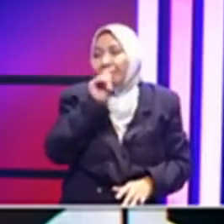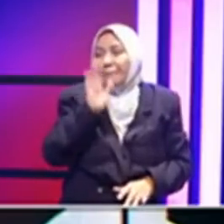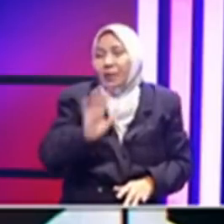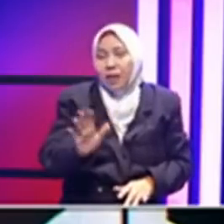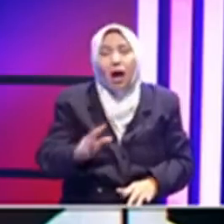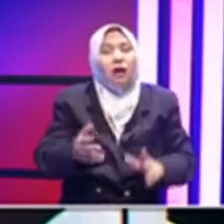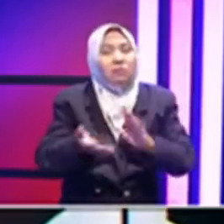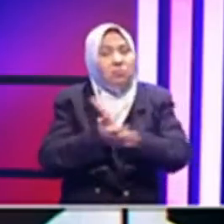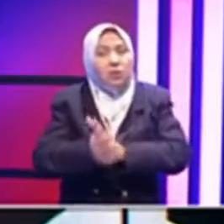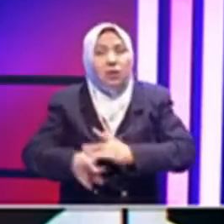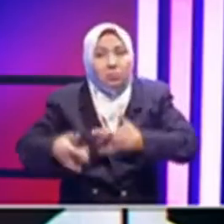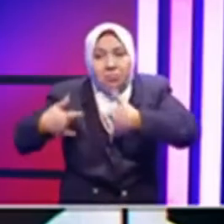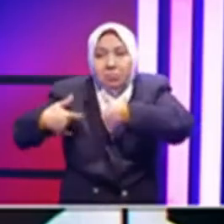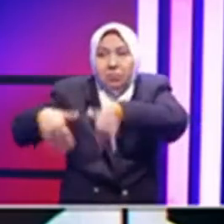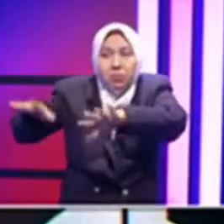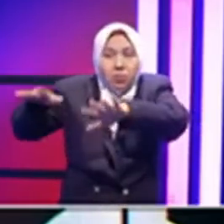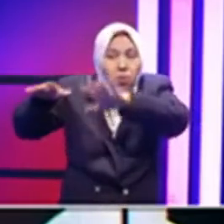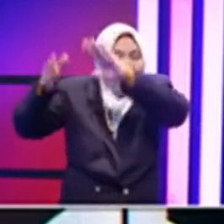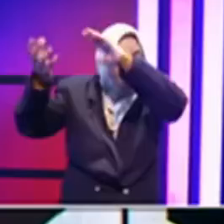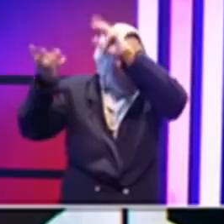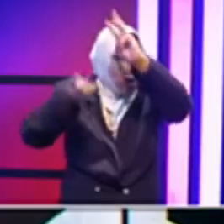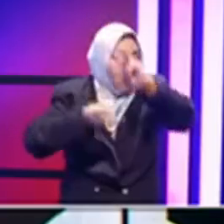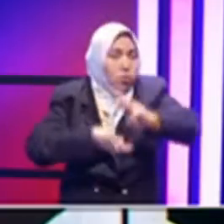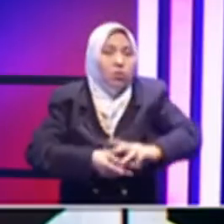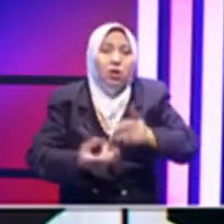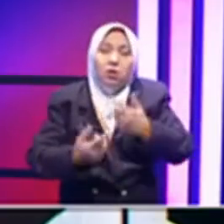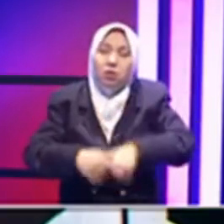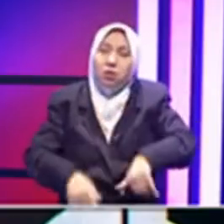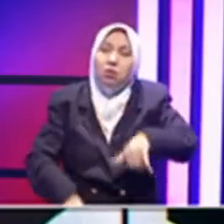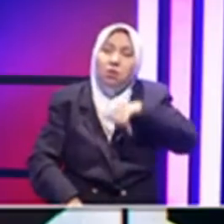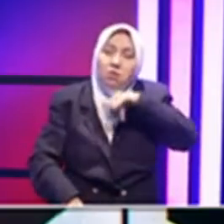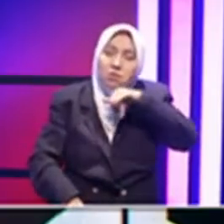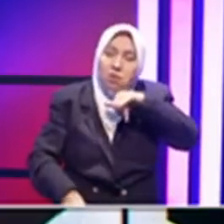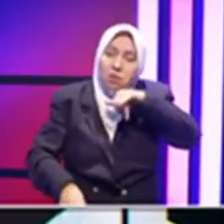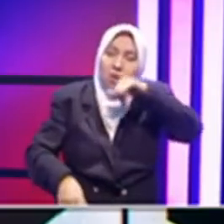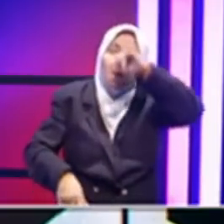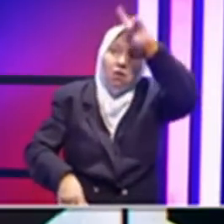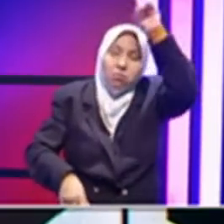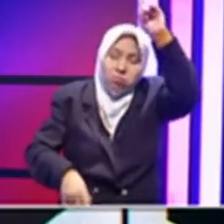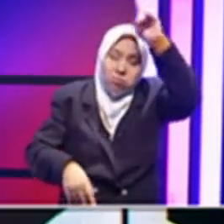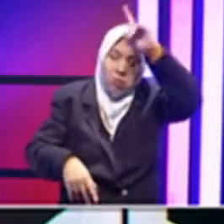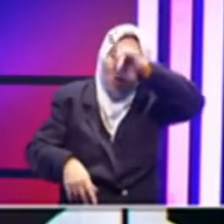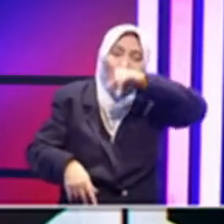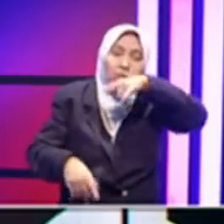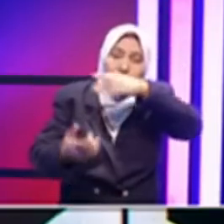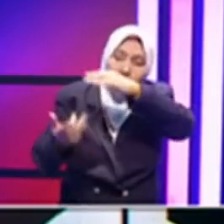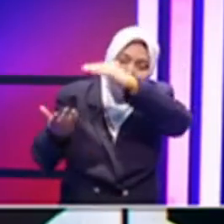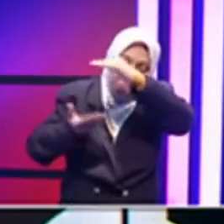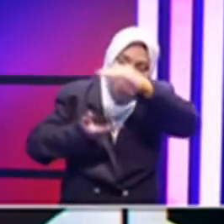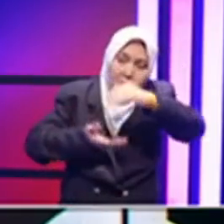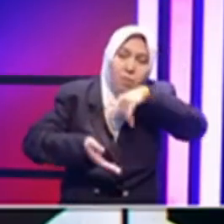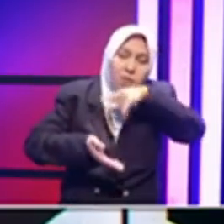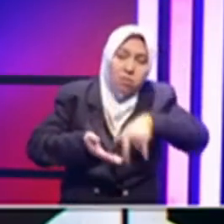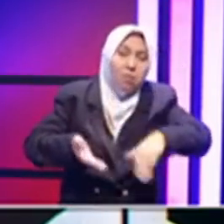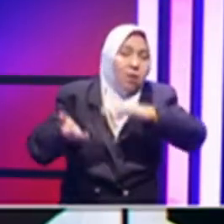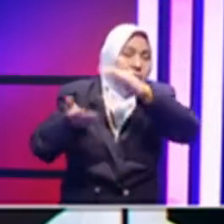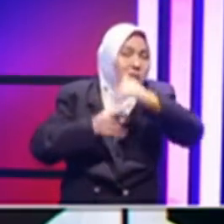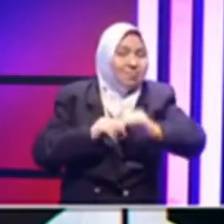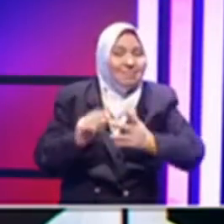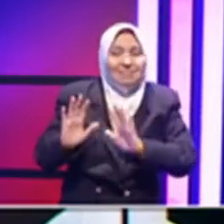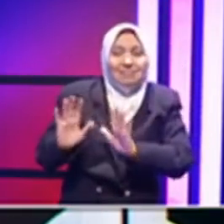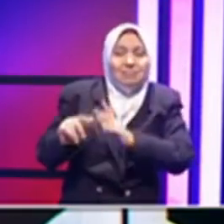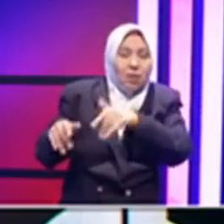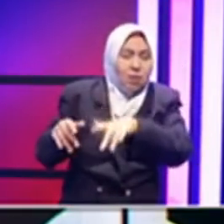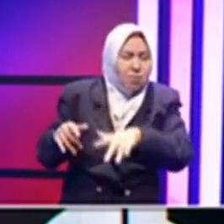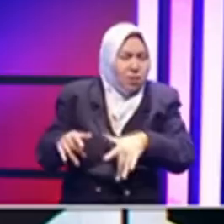peringatan daripada Rasul itu membawa kepada urusan-urusan mereka berada dalam keadaan marij, iaitu dalam keadaan